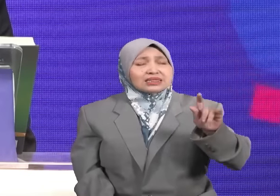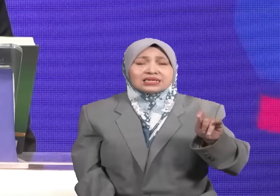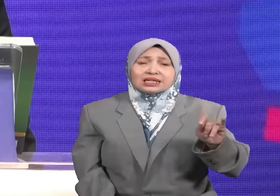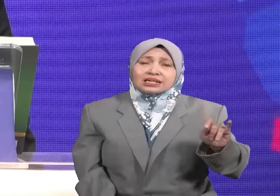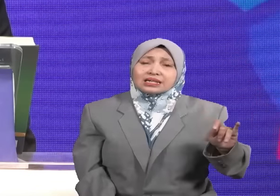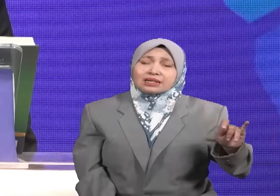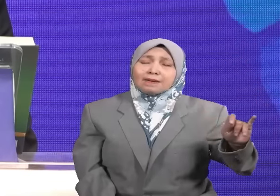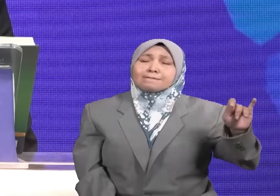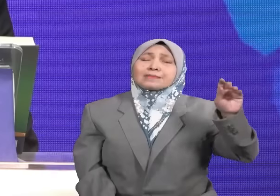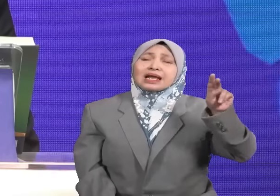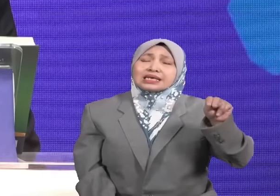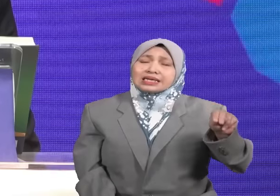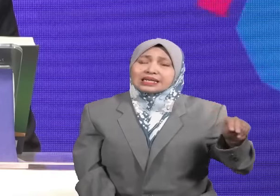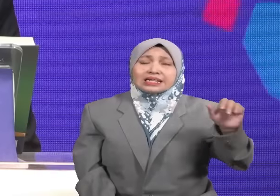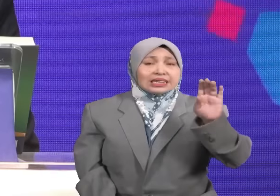آيَةٍ